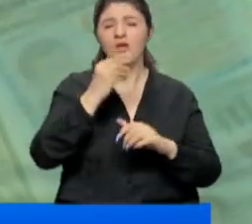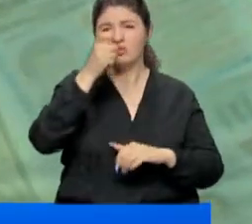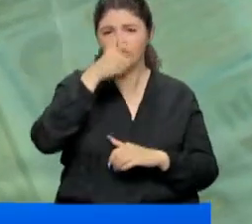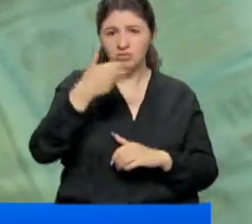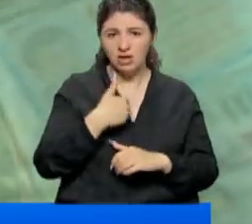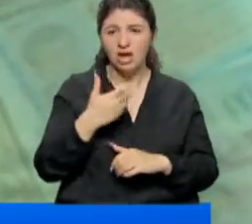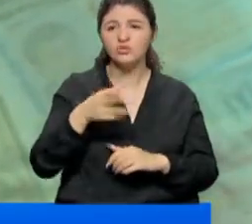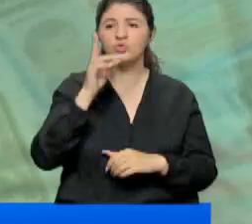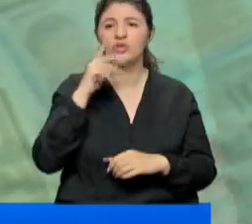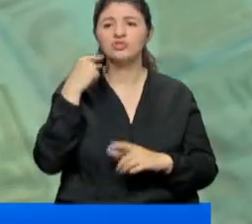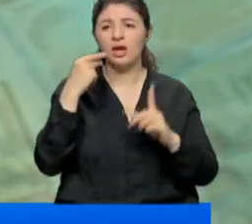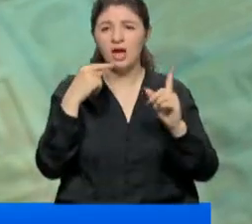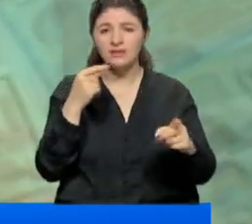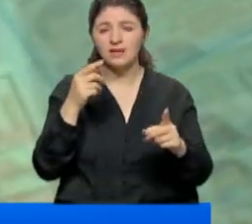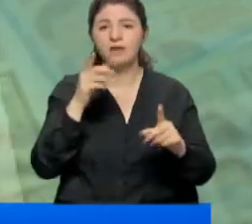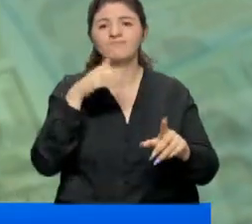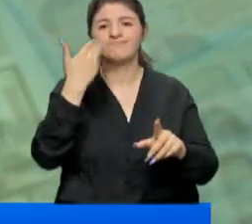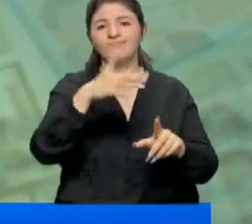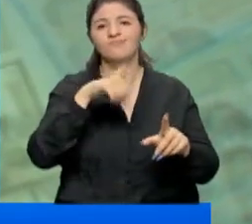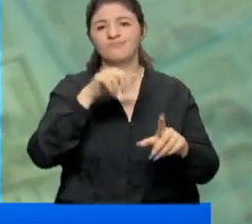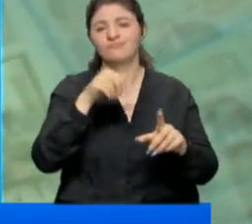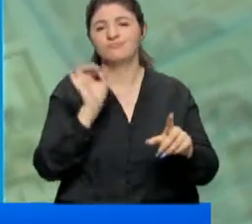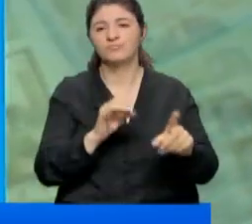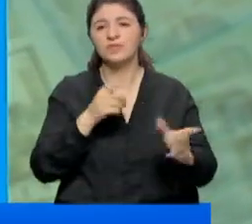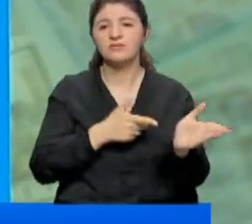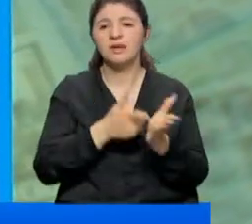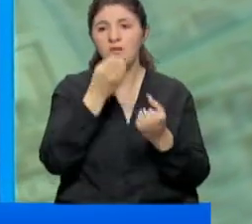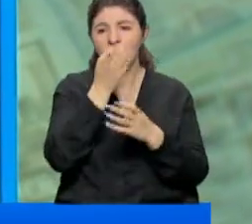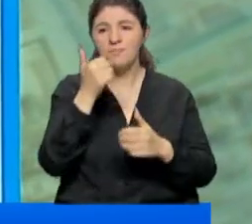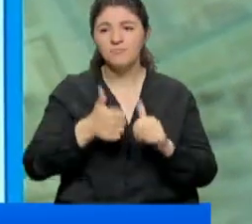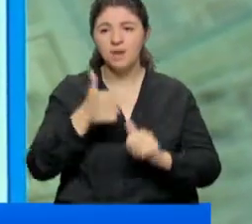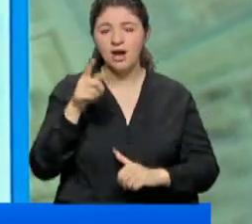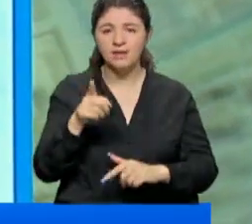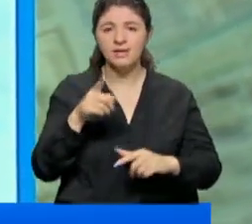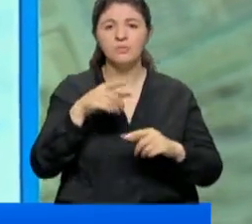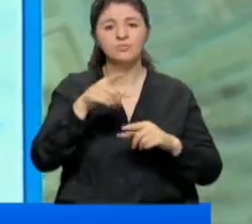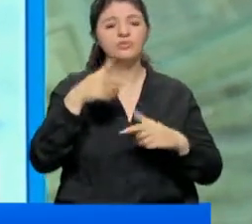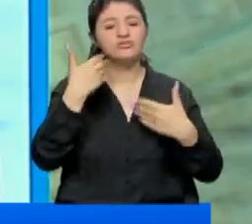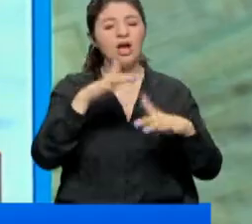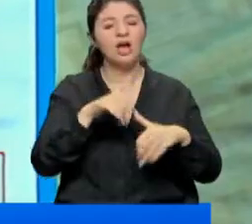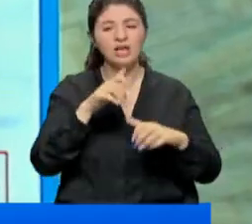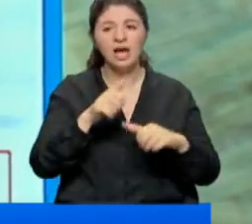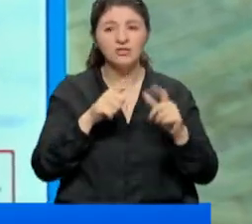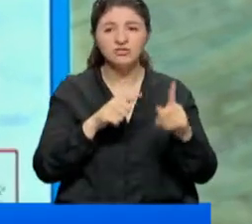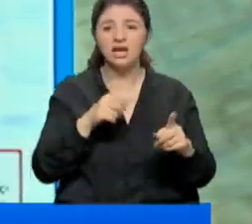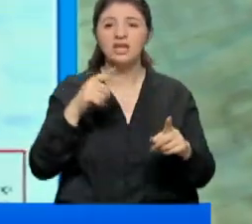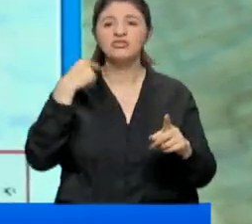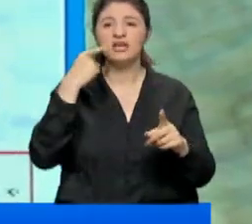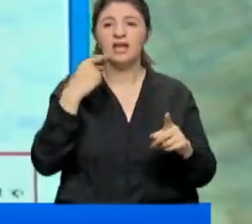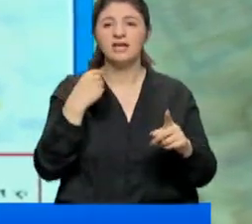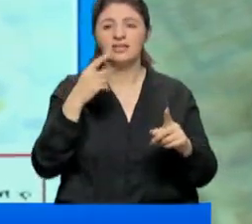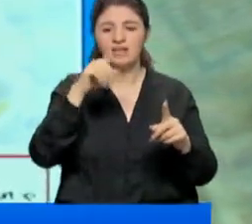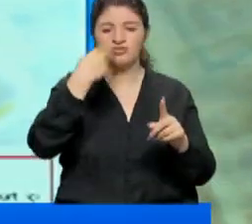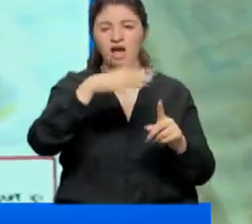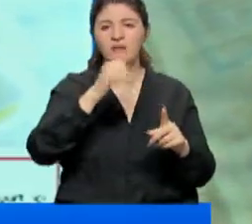Türkiye sonunda Şeker de de ithalat kapılarını açıyor tarım ve orman bakanlığı imalatçılara şeker ithalat yetkisi vermek